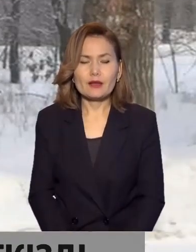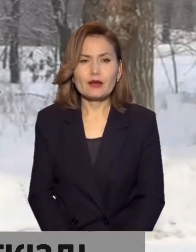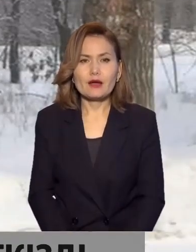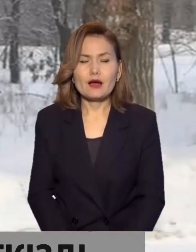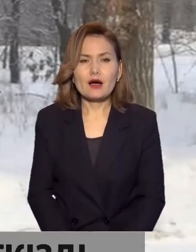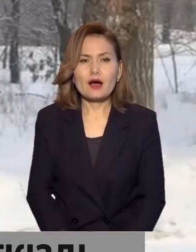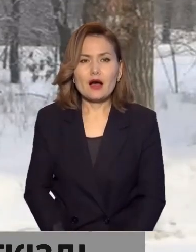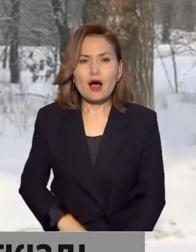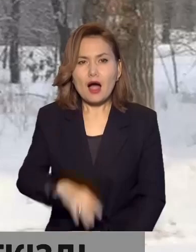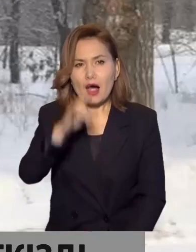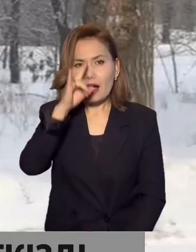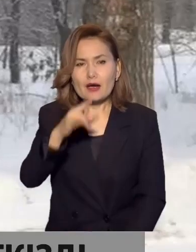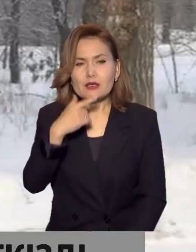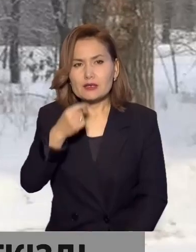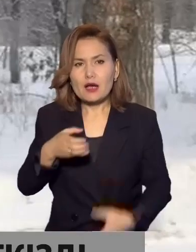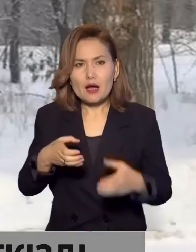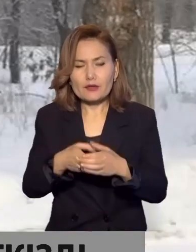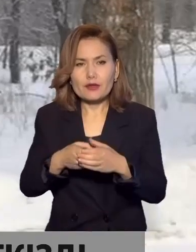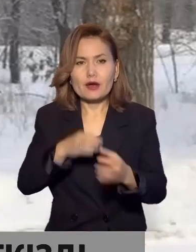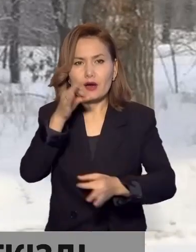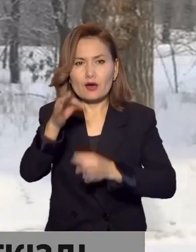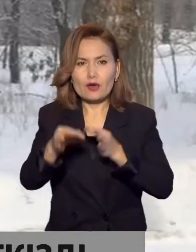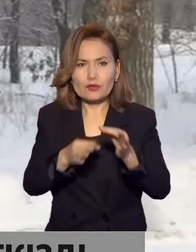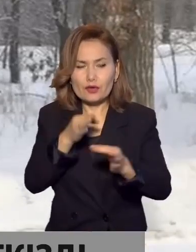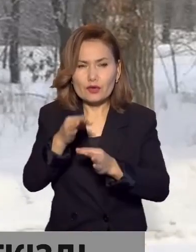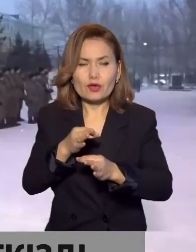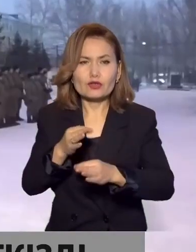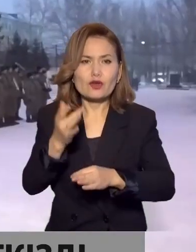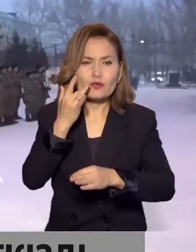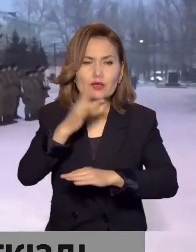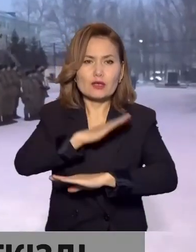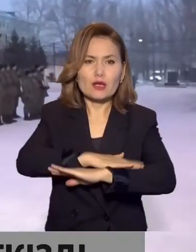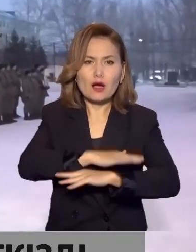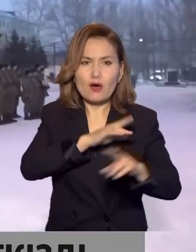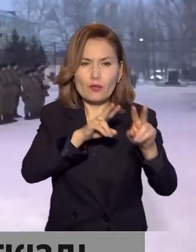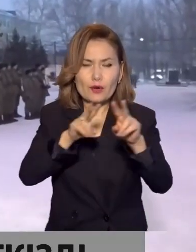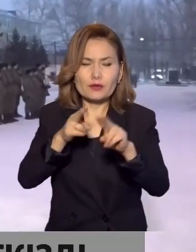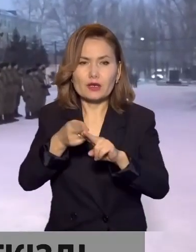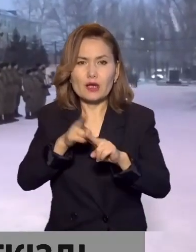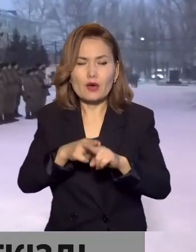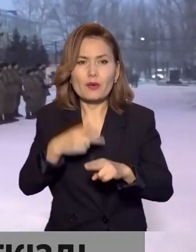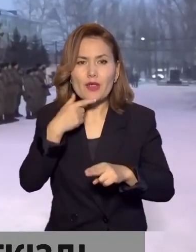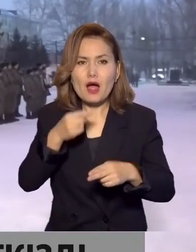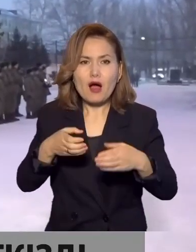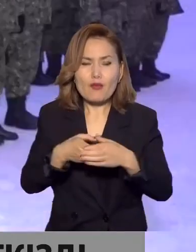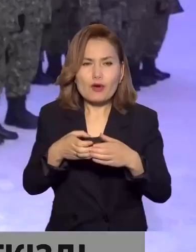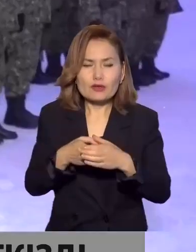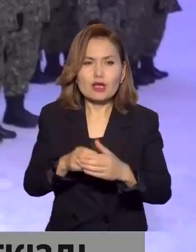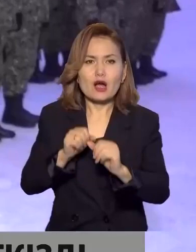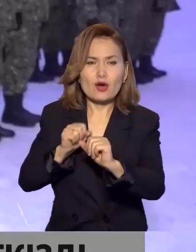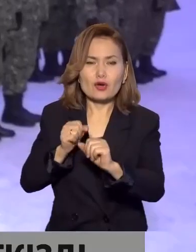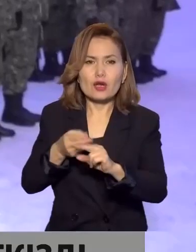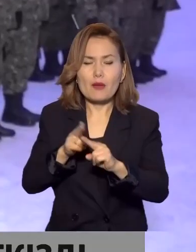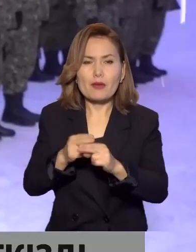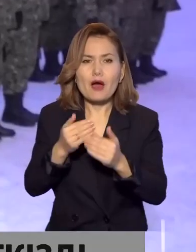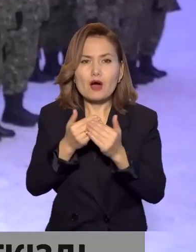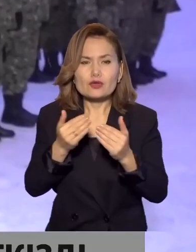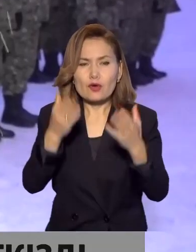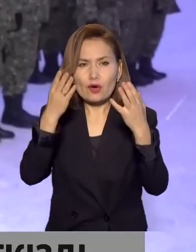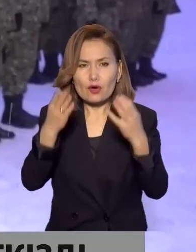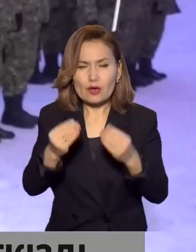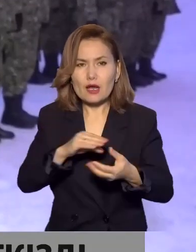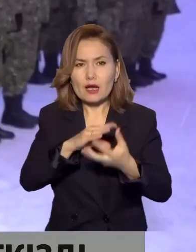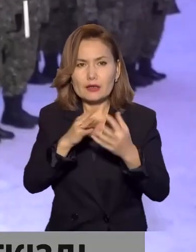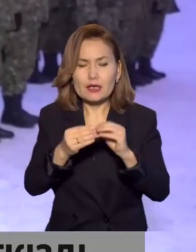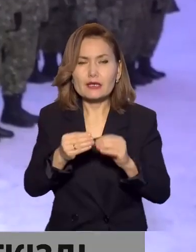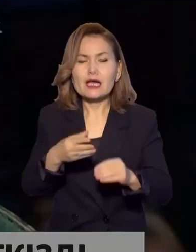Еліміздің күш құрылымдары күндемей, түндемей, әлі де қоғам қауіпсіздігін сақтауда қалтқысыз қызмет етіп келе жатыр. Соның нәтижесінде соңғы күндерде